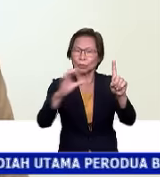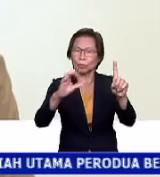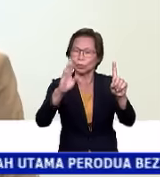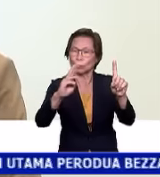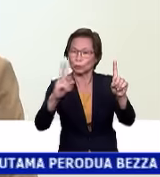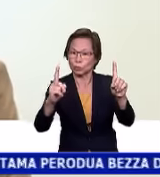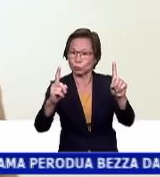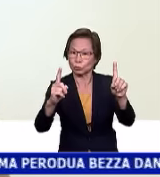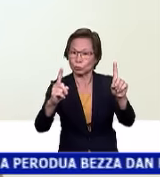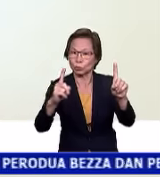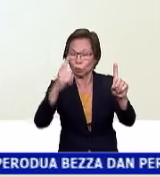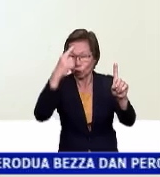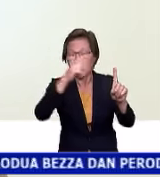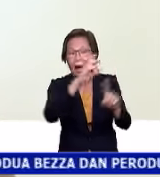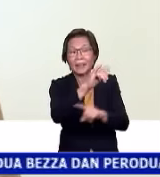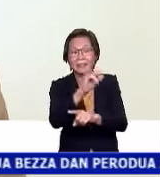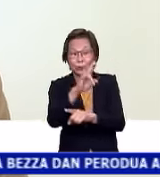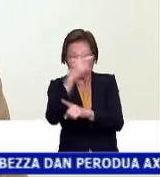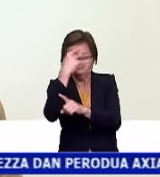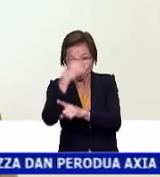1,161 untuk kes-kes